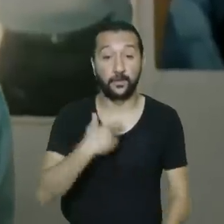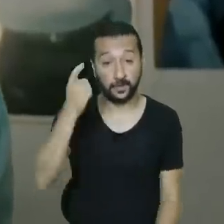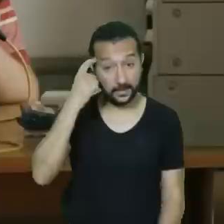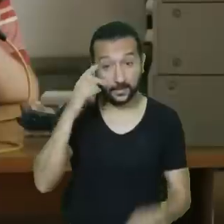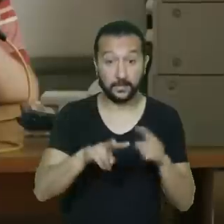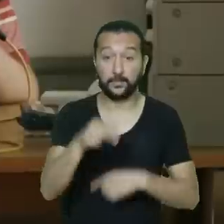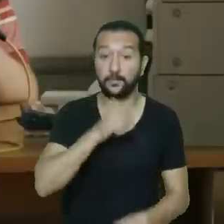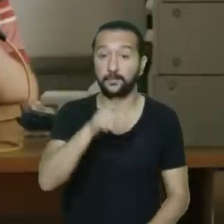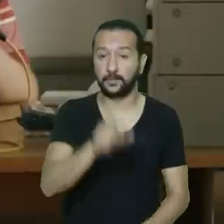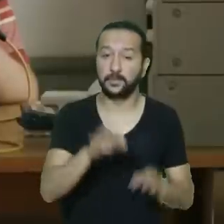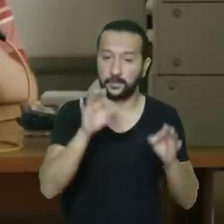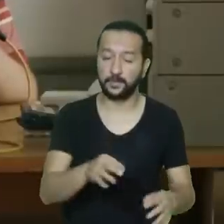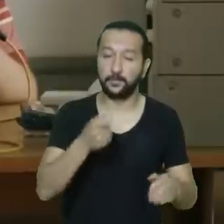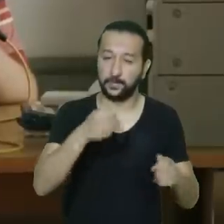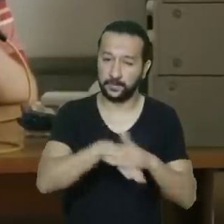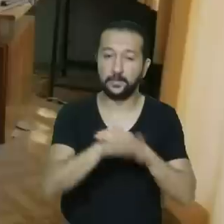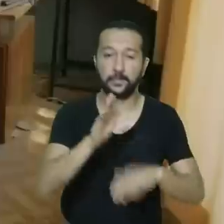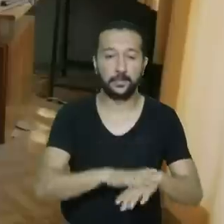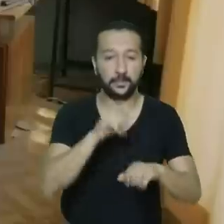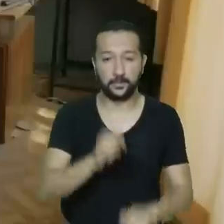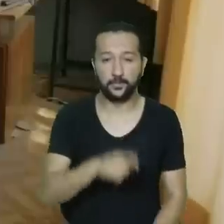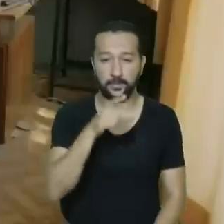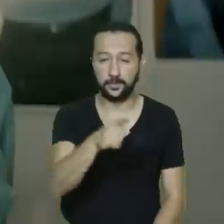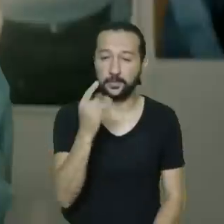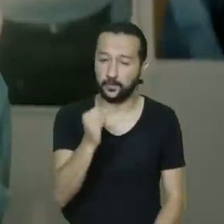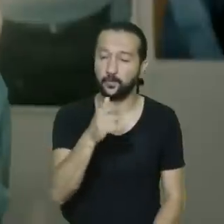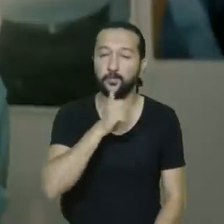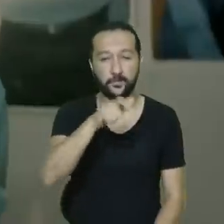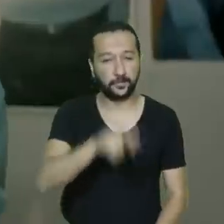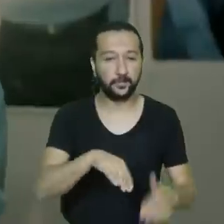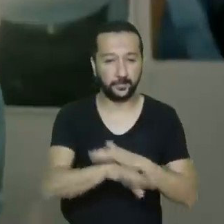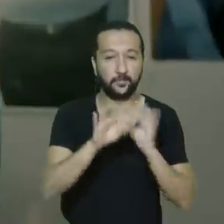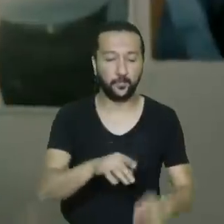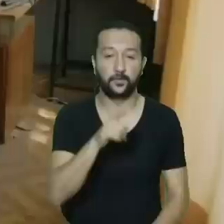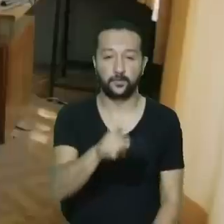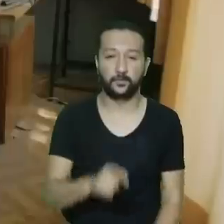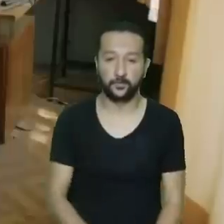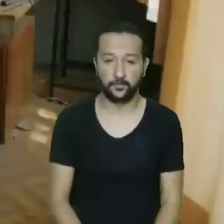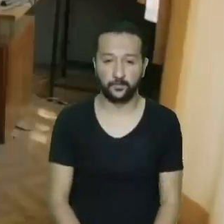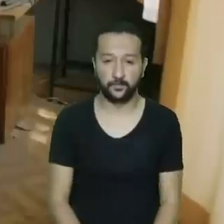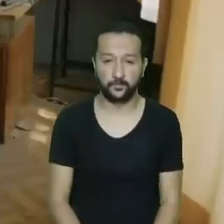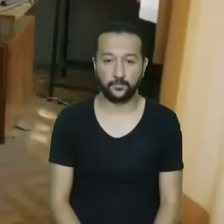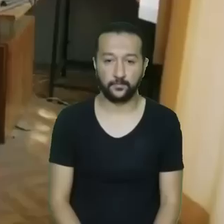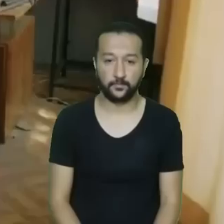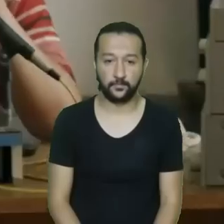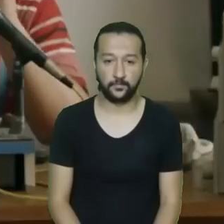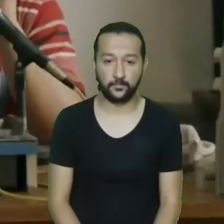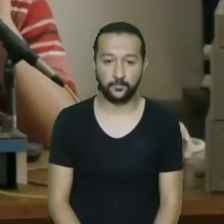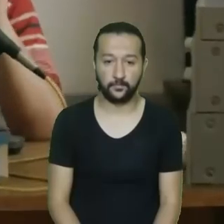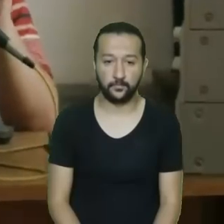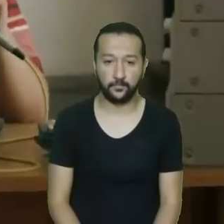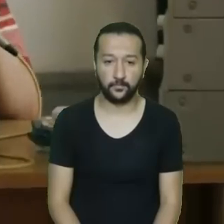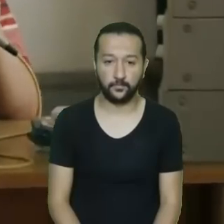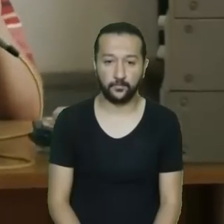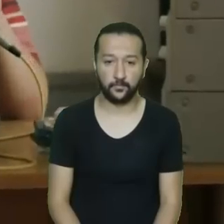tanıdığım Yılmaz abi genelde kıyıya bir şeyler sıkıştırmıştı. Nikili çıkıdır ah, nikili çıkıdı. Yılmaz kenardaki kıyafet askısını çekip